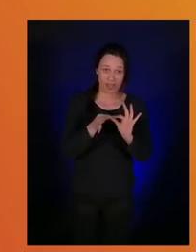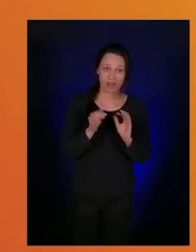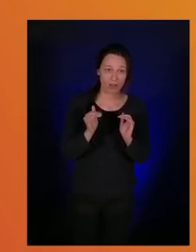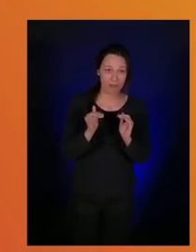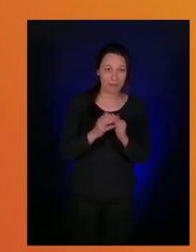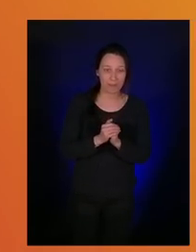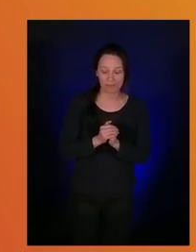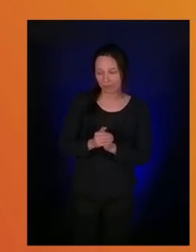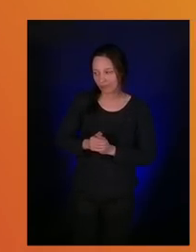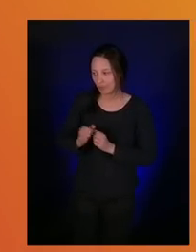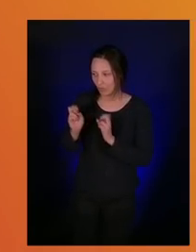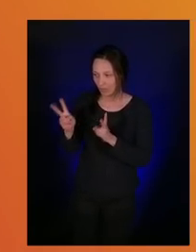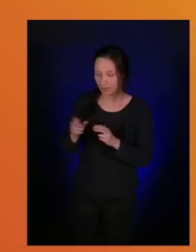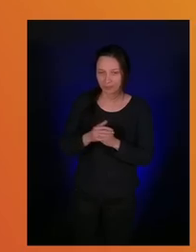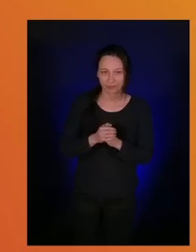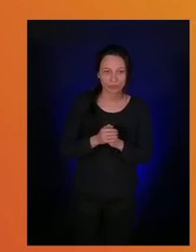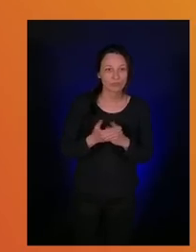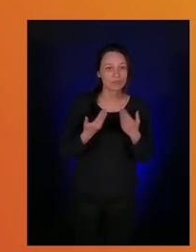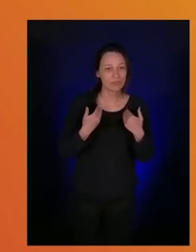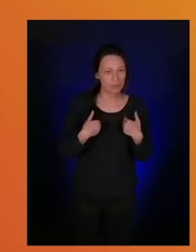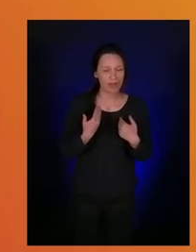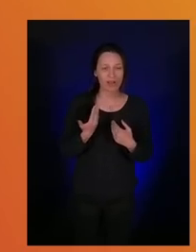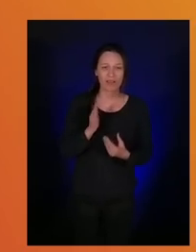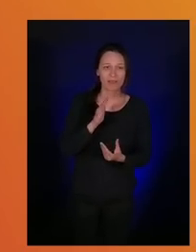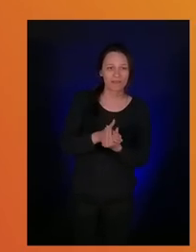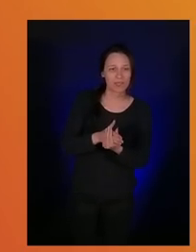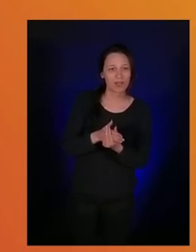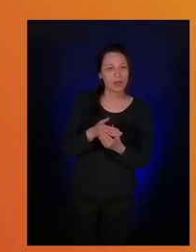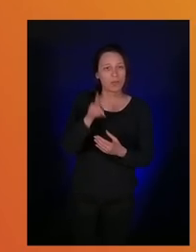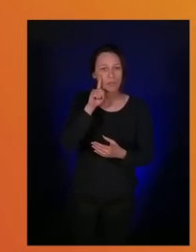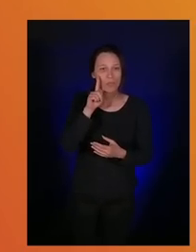Donc dans mon syndicat, j'interviens au nom de mon syndicat.